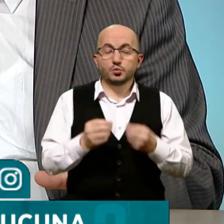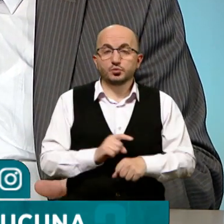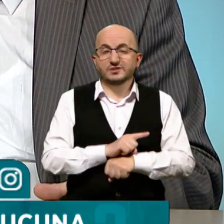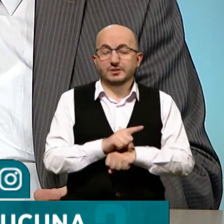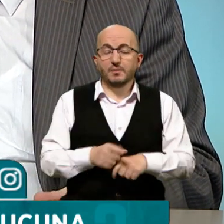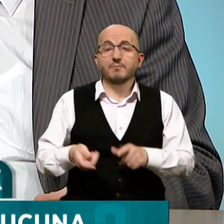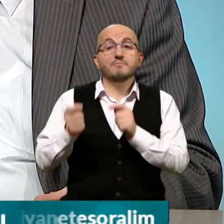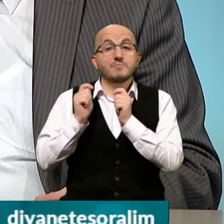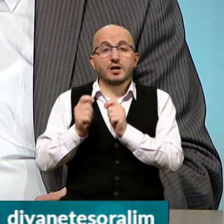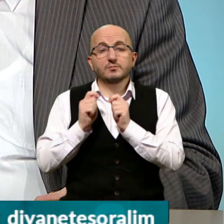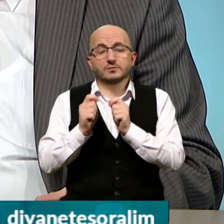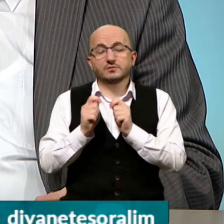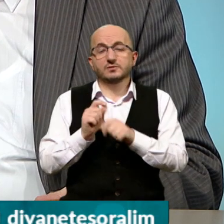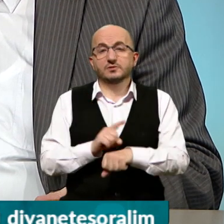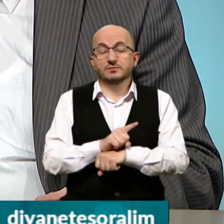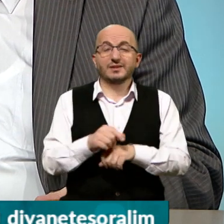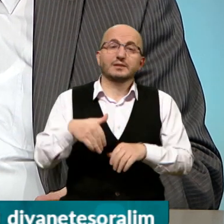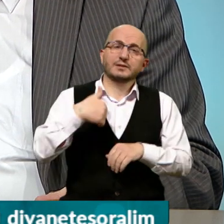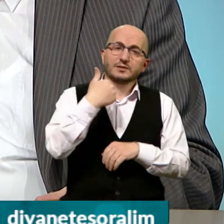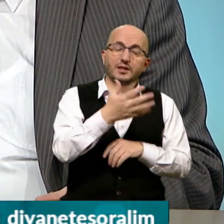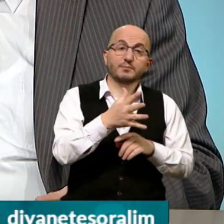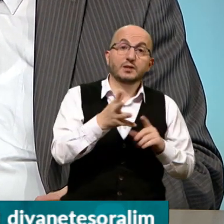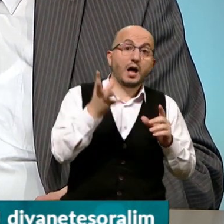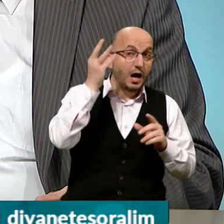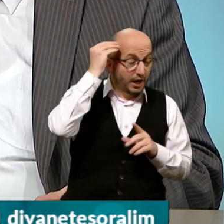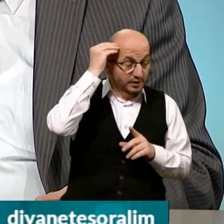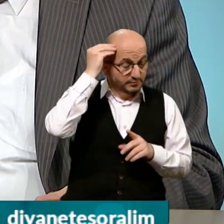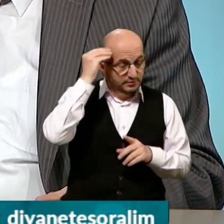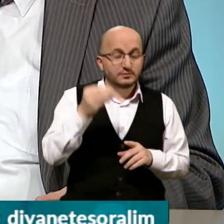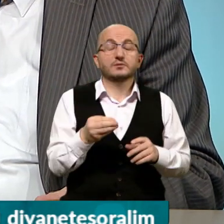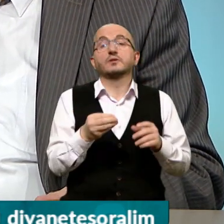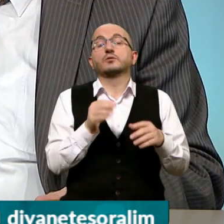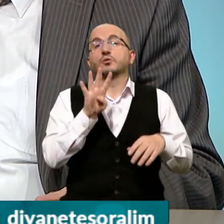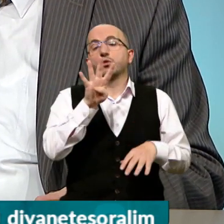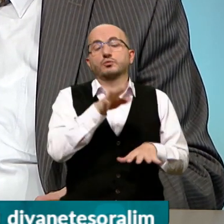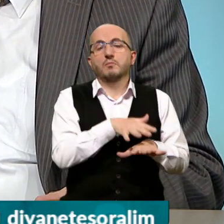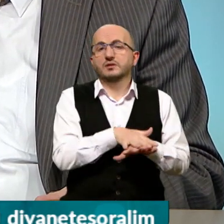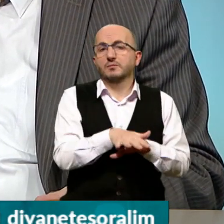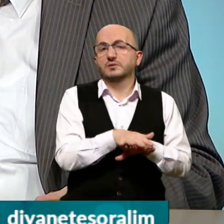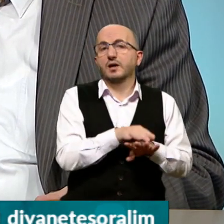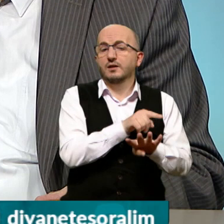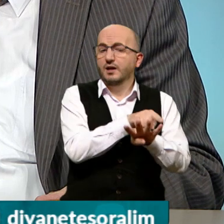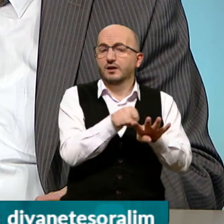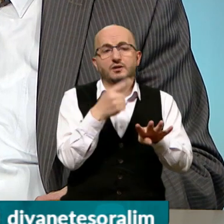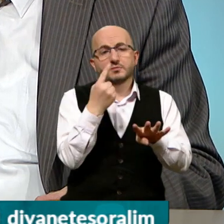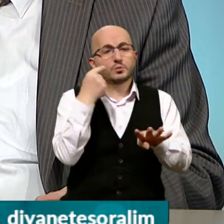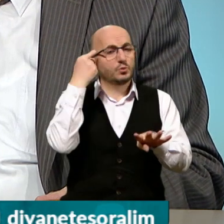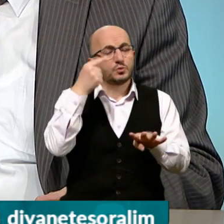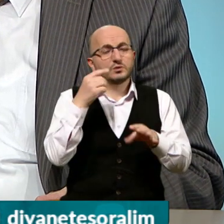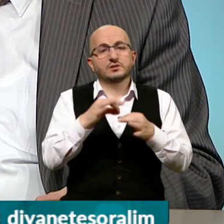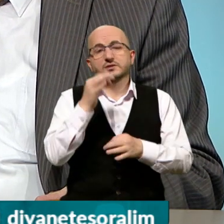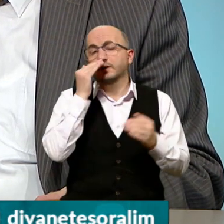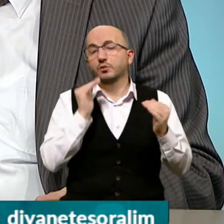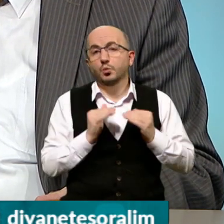zorunlu hallerde diğer bir müşteri din diğer bir müşterinin dört mezhepten herhangi birinin görüşüyle insan